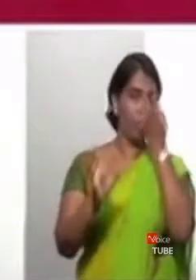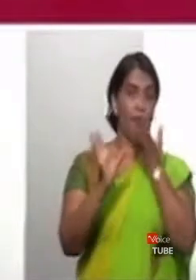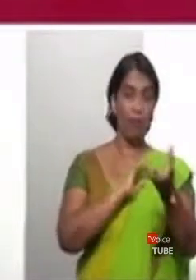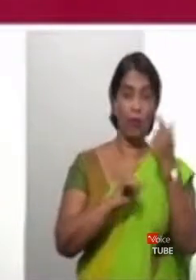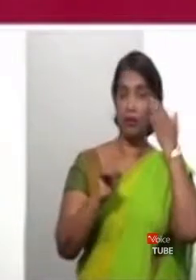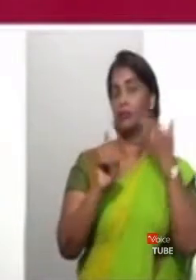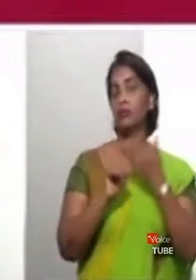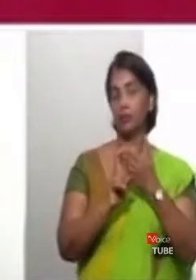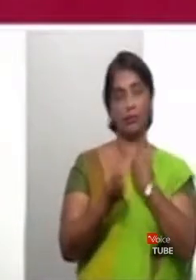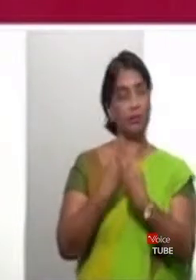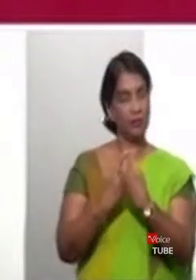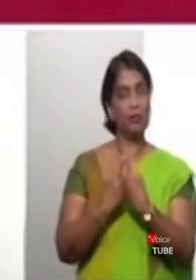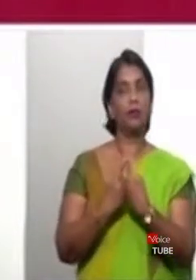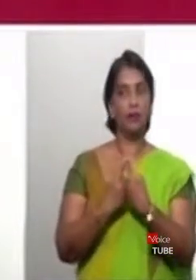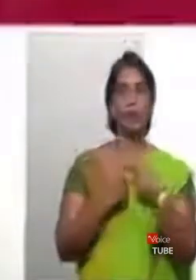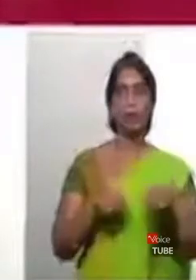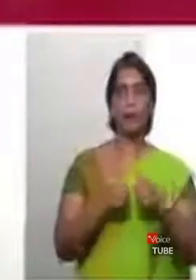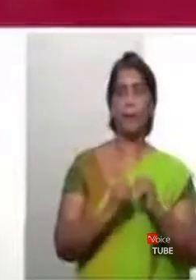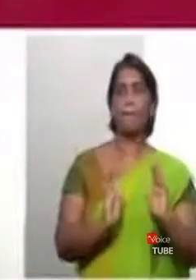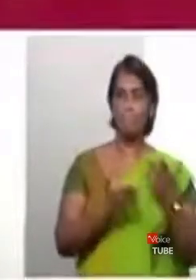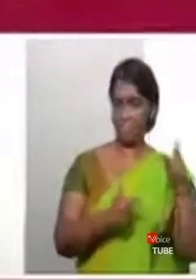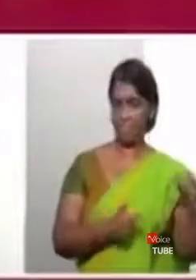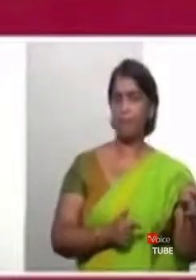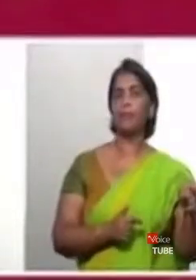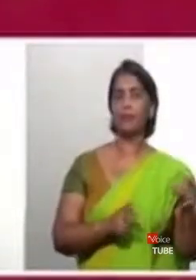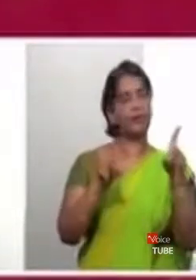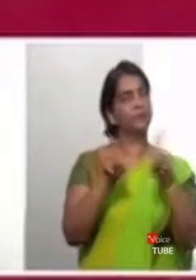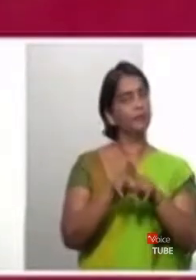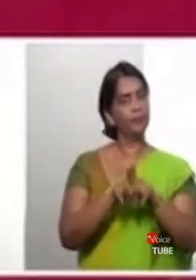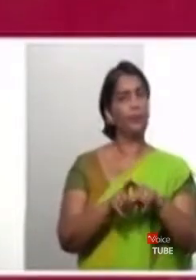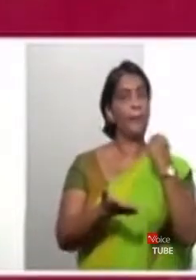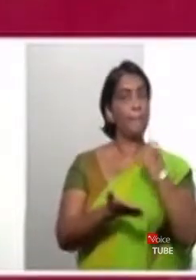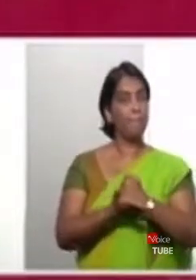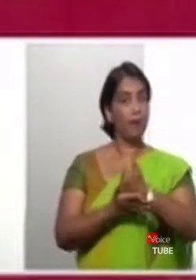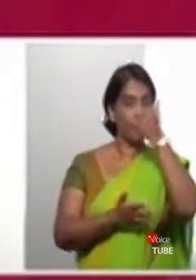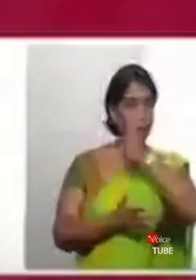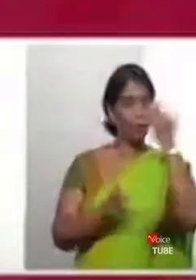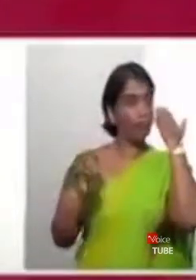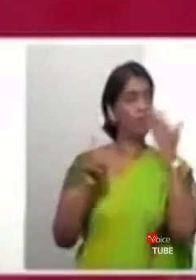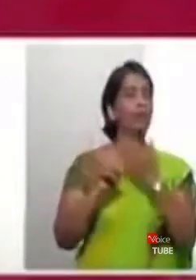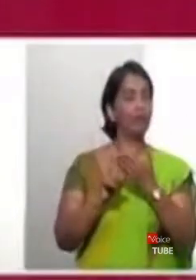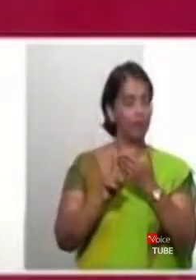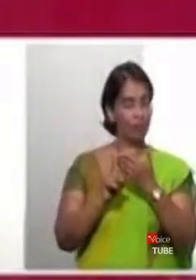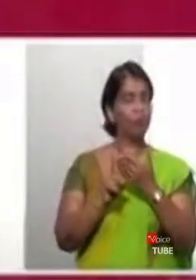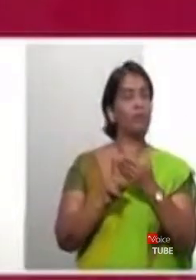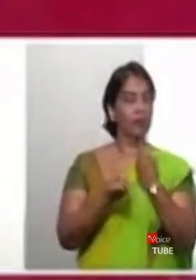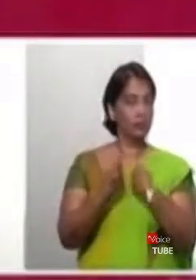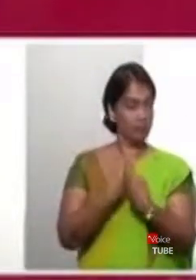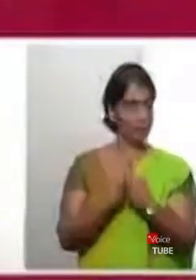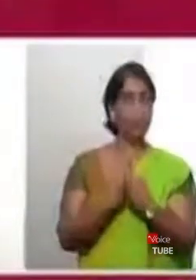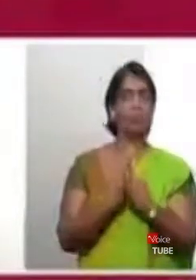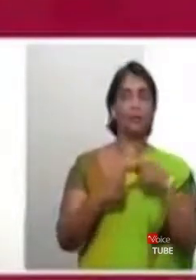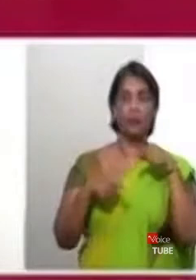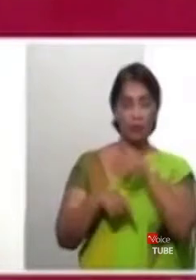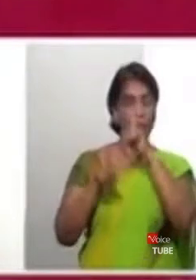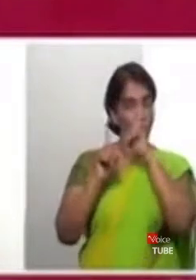පාස්කු ප්‍රහාරය පිළිබඳ පරීක්ෂණය අපි ඒක දැන් ආරම්භ කරලා තියෙනවා. ඒ වගේම මහබැංකු වංචාව පිළිබඳ